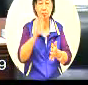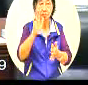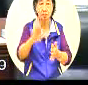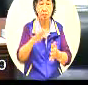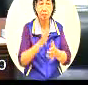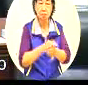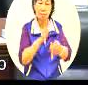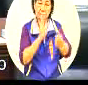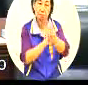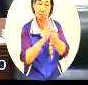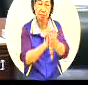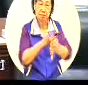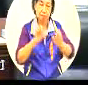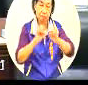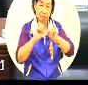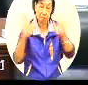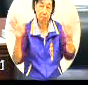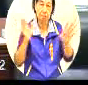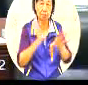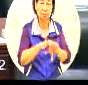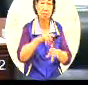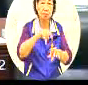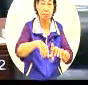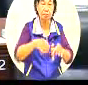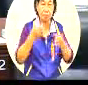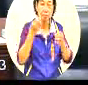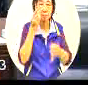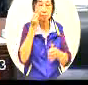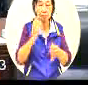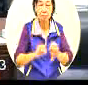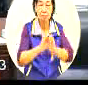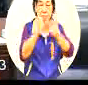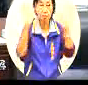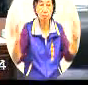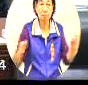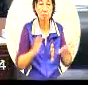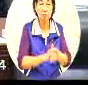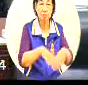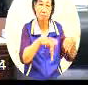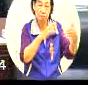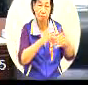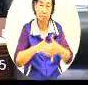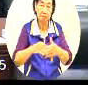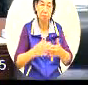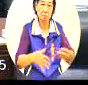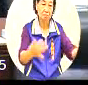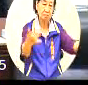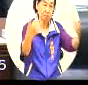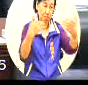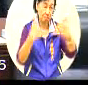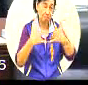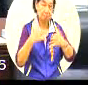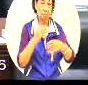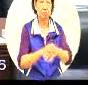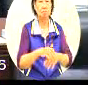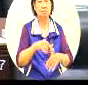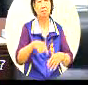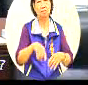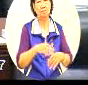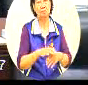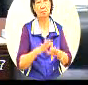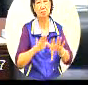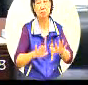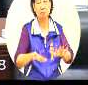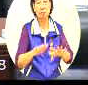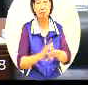谓的那个旗津观光饭店的时候，带来更多的观光人潮的时候，那么旗津区现